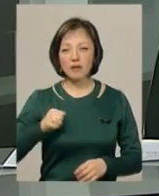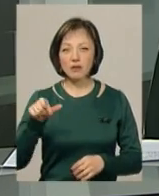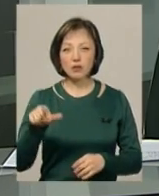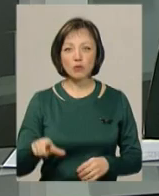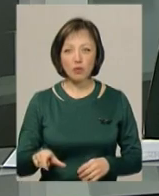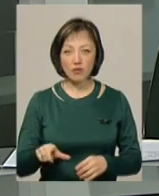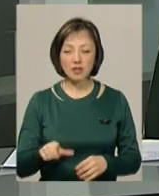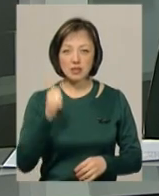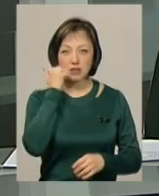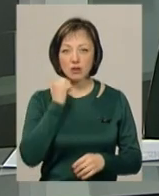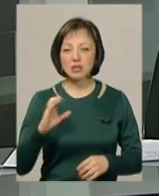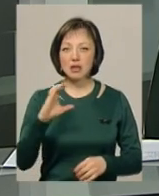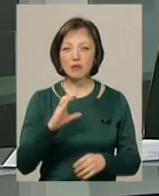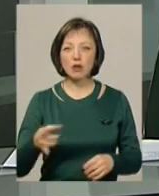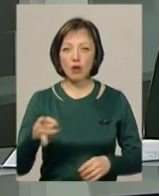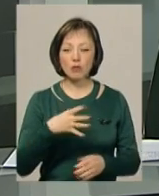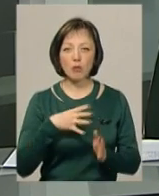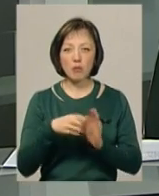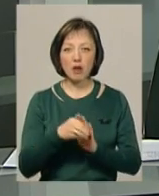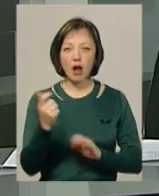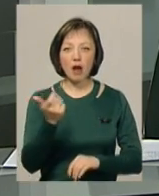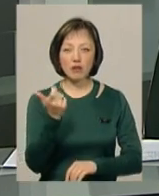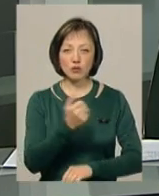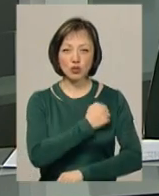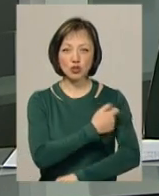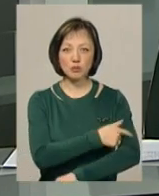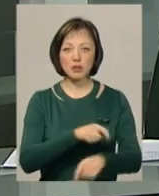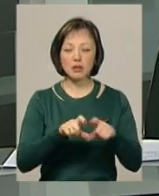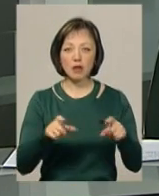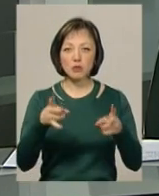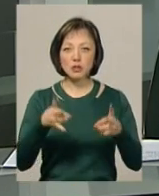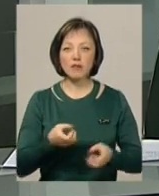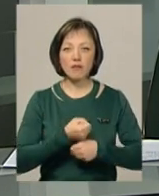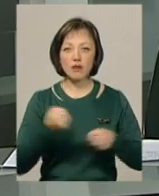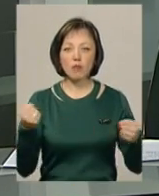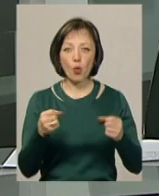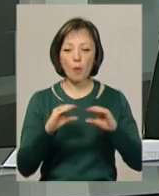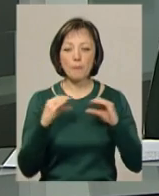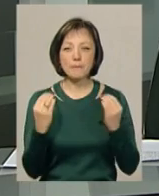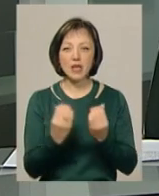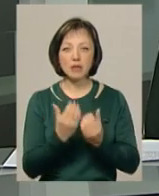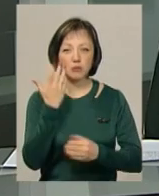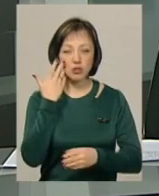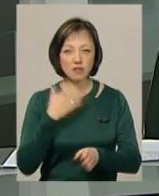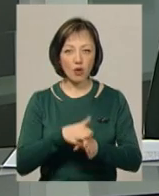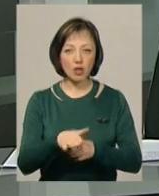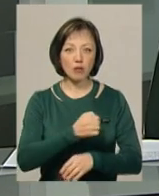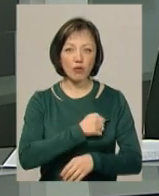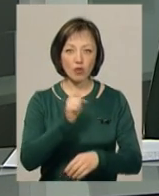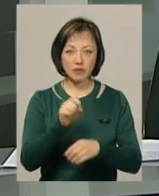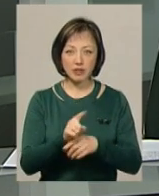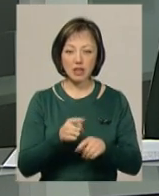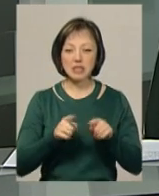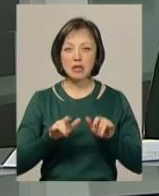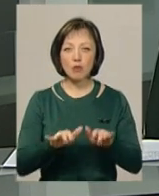зі Старосинявського району помер у Харківському шпиталі. Військовий постраждав від вибуху міни під час виконання бойового завдання.